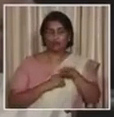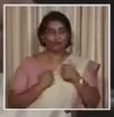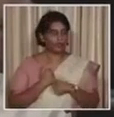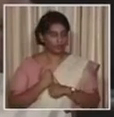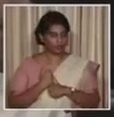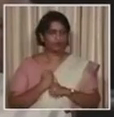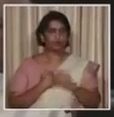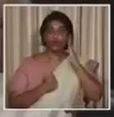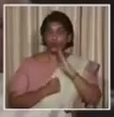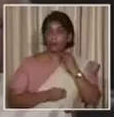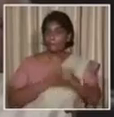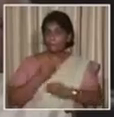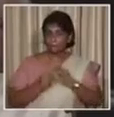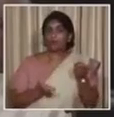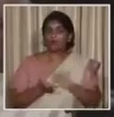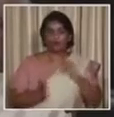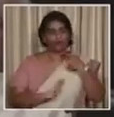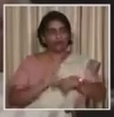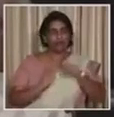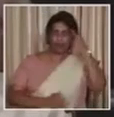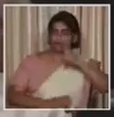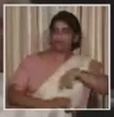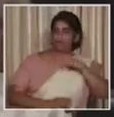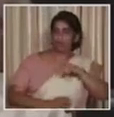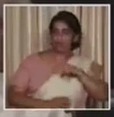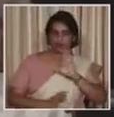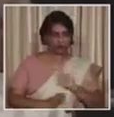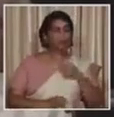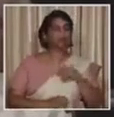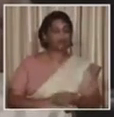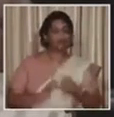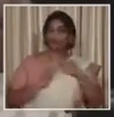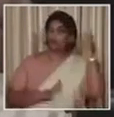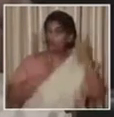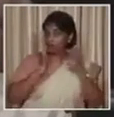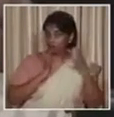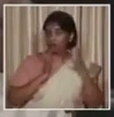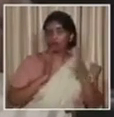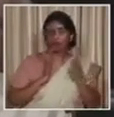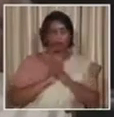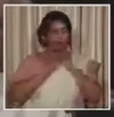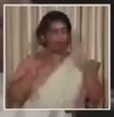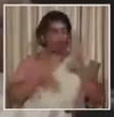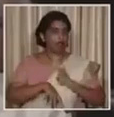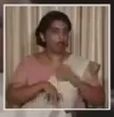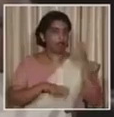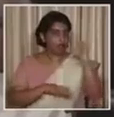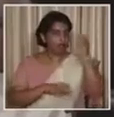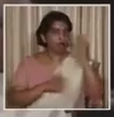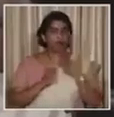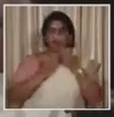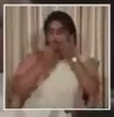සැකසෙනවා විදේශ ආයෝජකයන් යලිත් ලංකාව ගැන විශ්වාසය තිබෙනවා ජාත්‍යන්තරයේ පුළුල් අවස්ථා ගණනාවකට